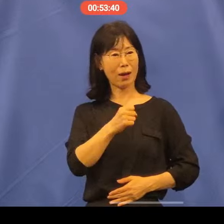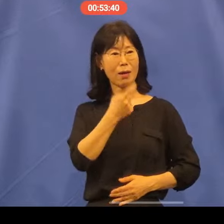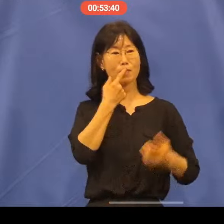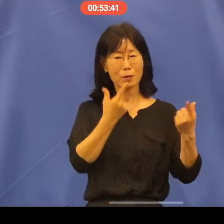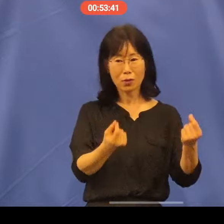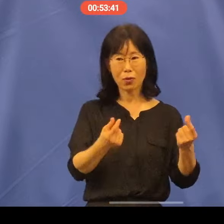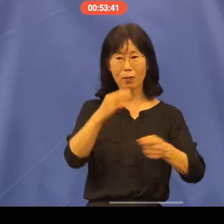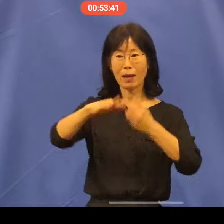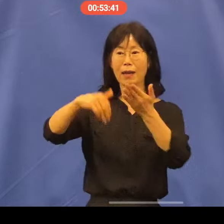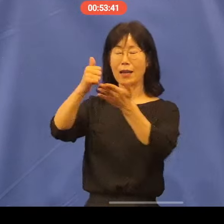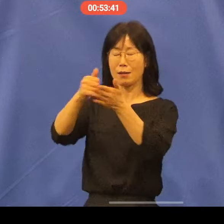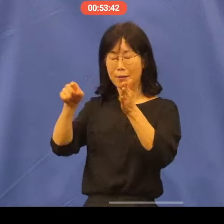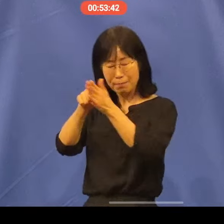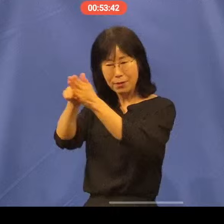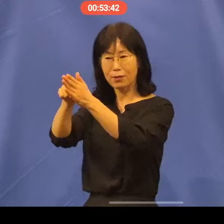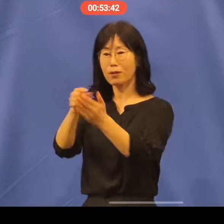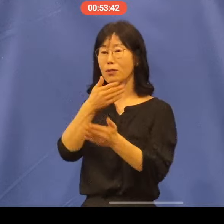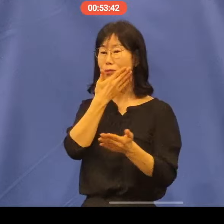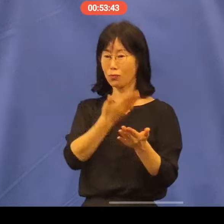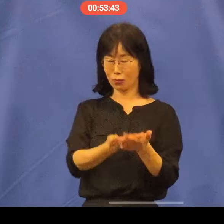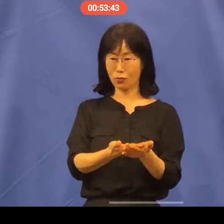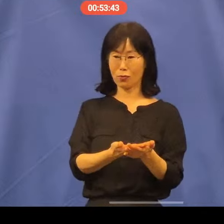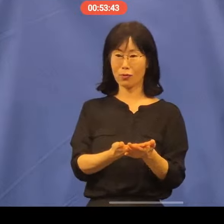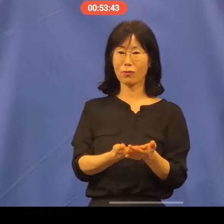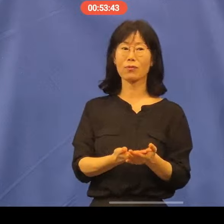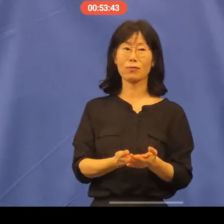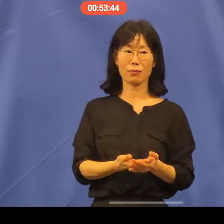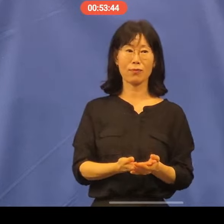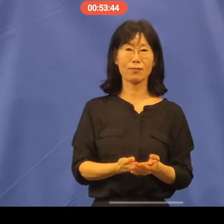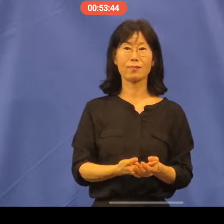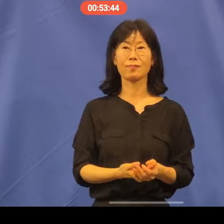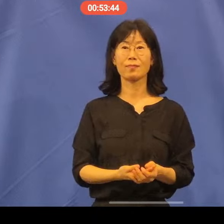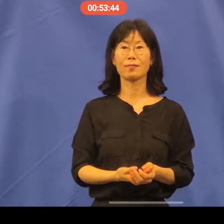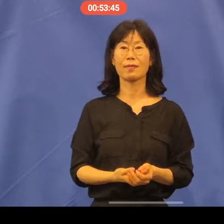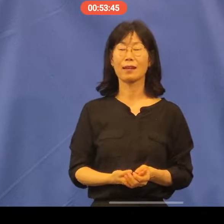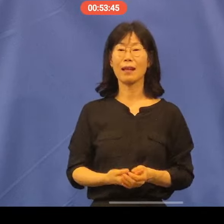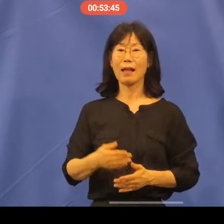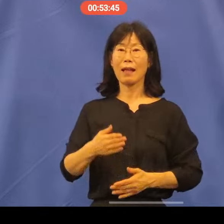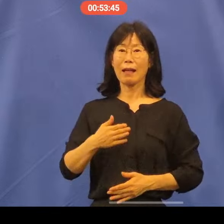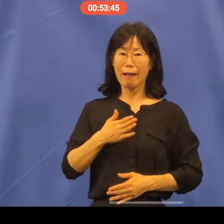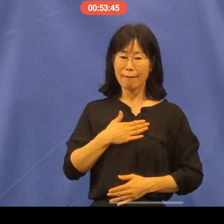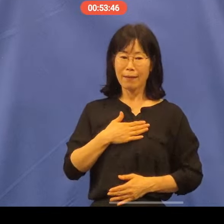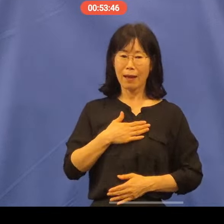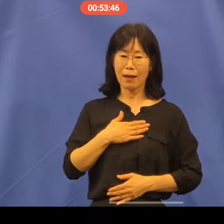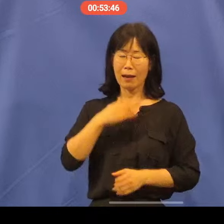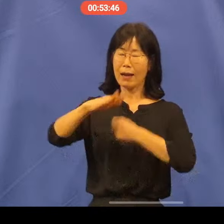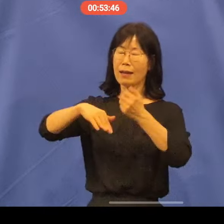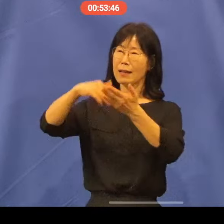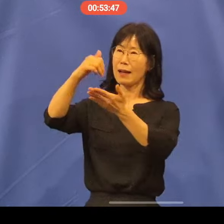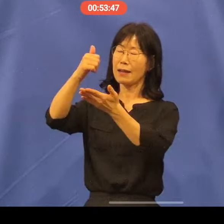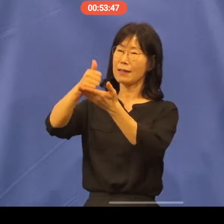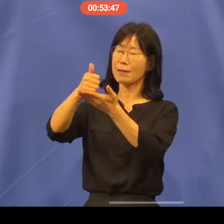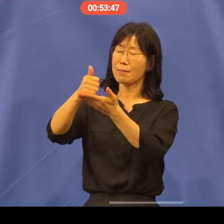나는 하나님에 관해서 나에게 어떤 지금 이런 일이 일어난다 할지라도 나는 그분을 신뢰합니다.